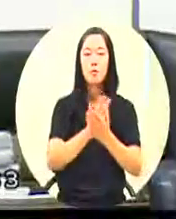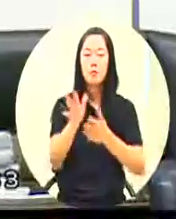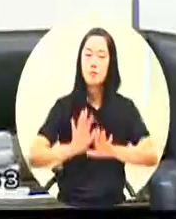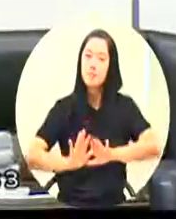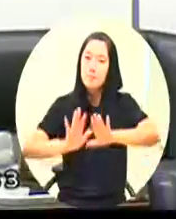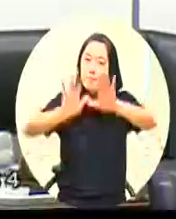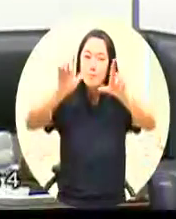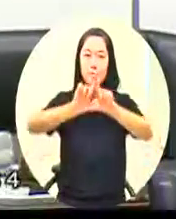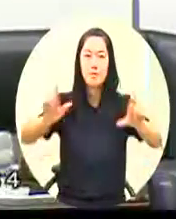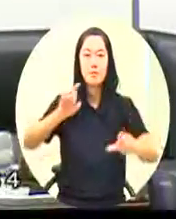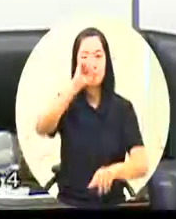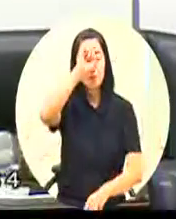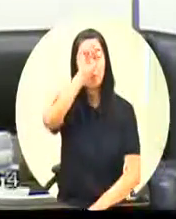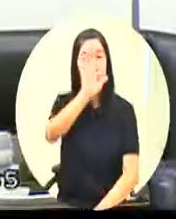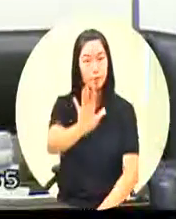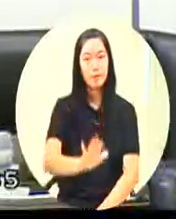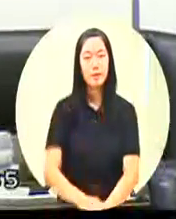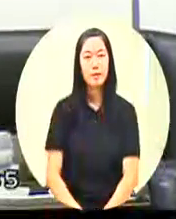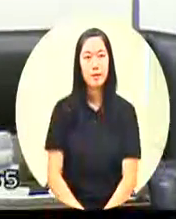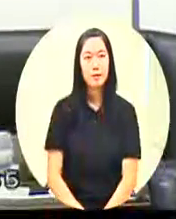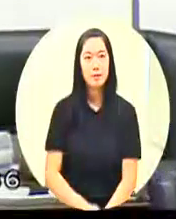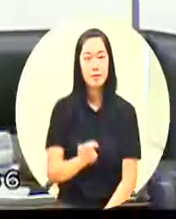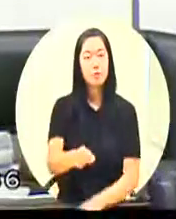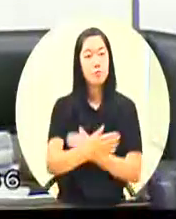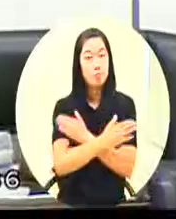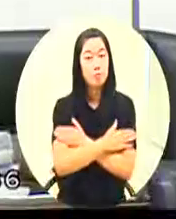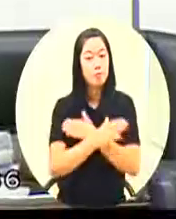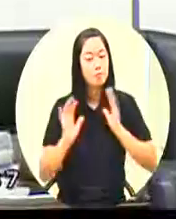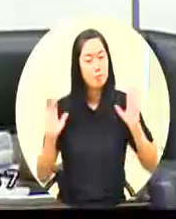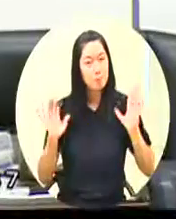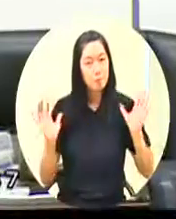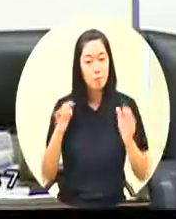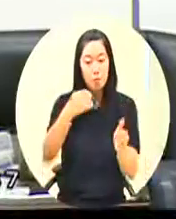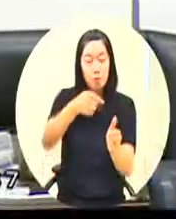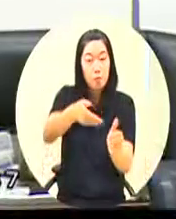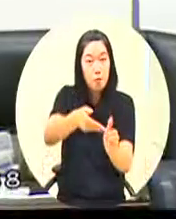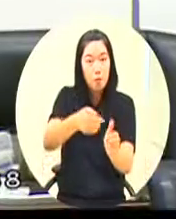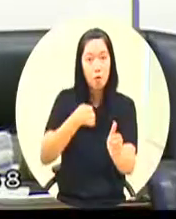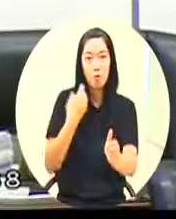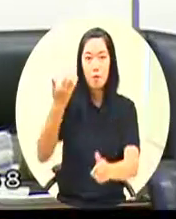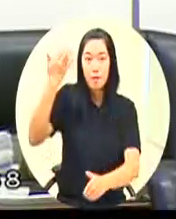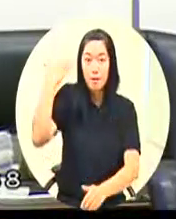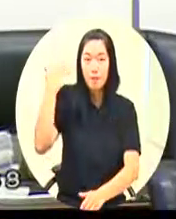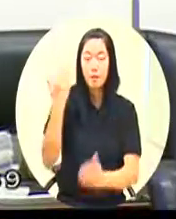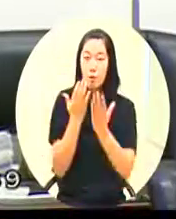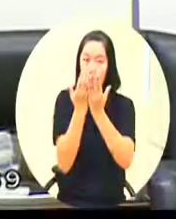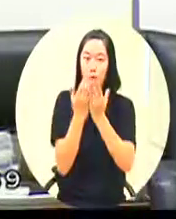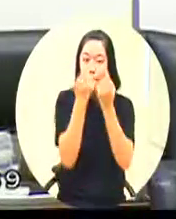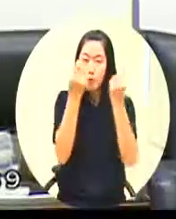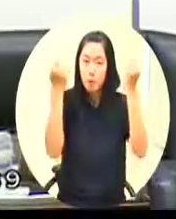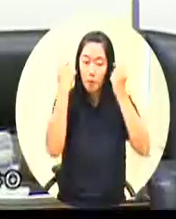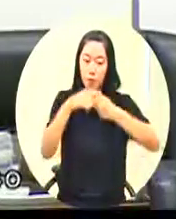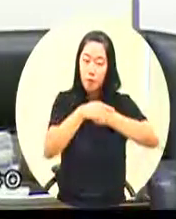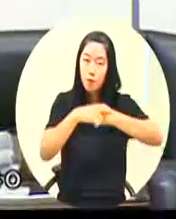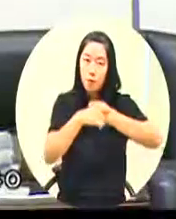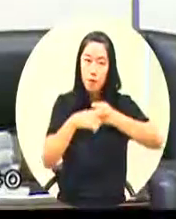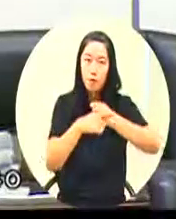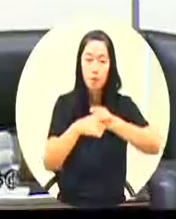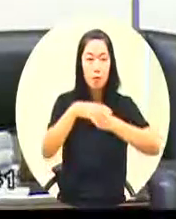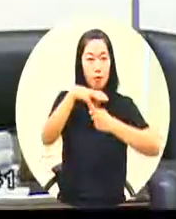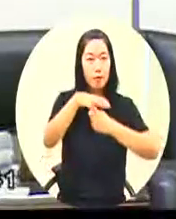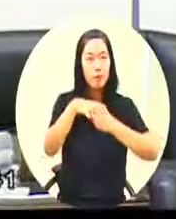较有。我想幼儿教育，我以前在大学研究所读书的时